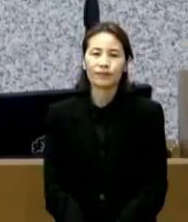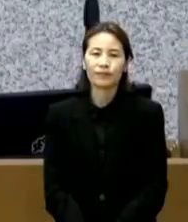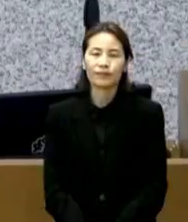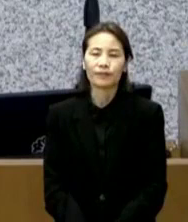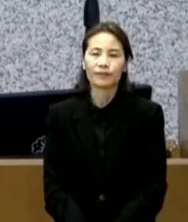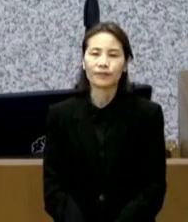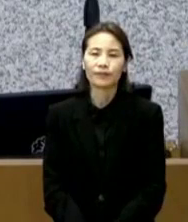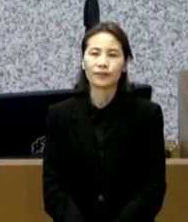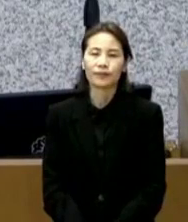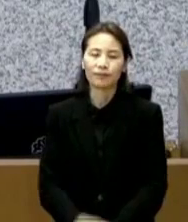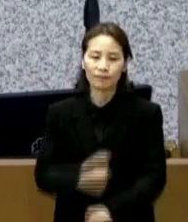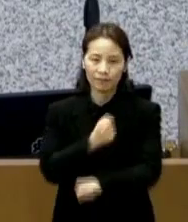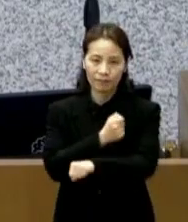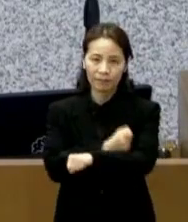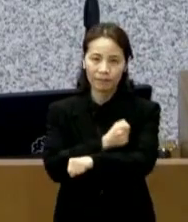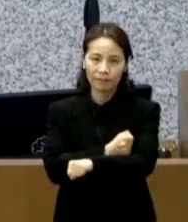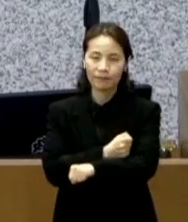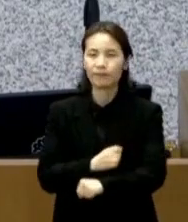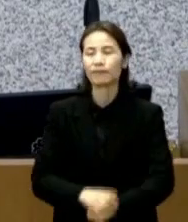이은미 의원님 수고하셨습니다.